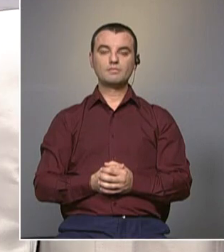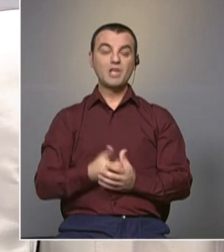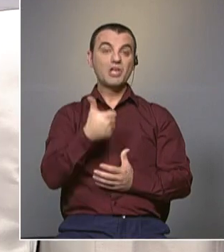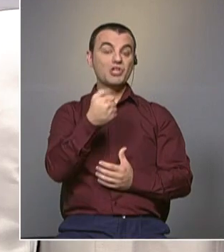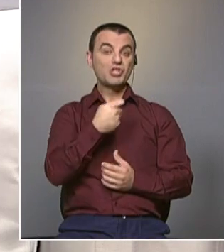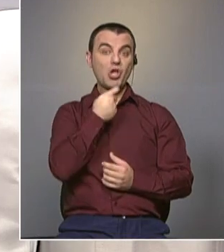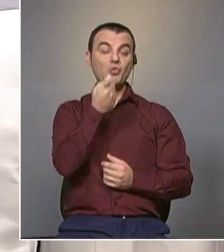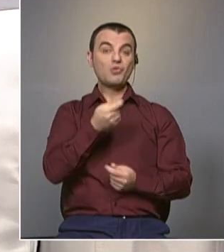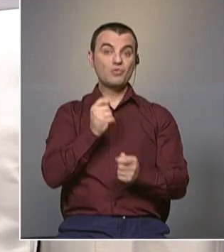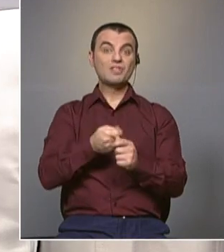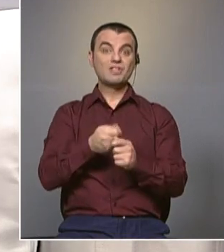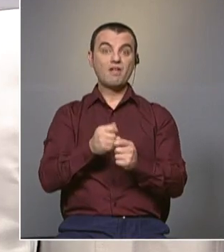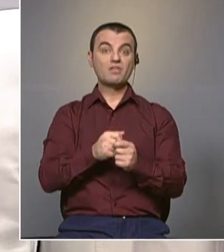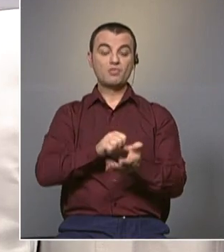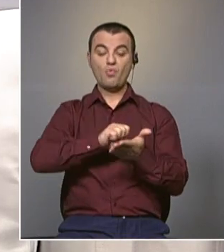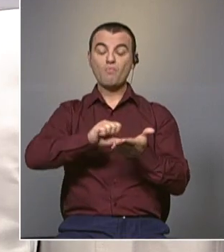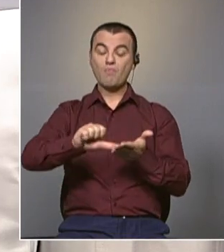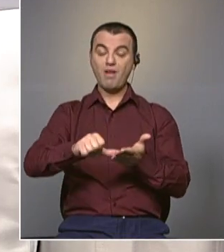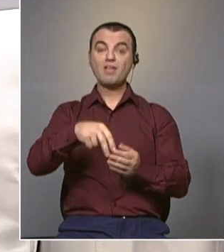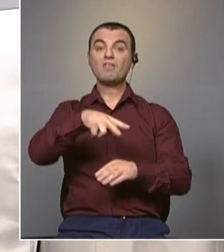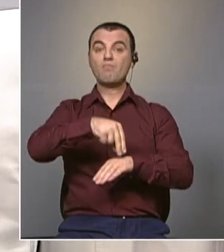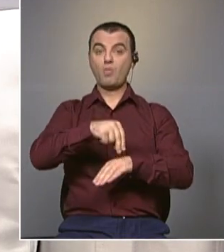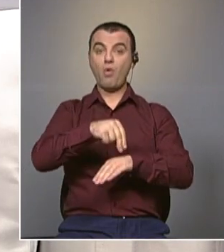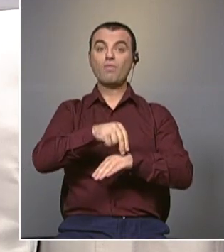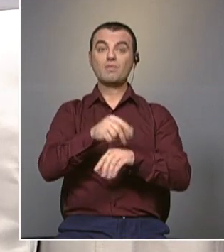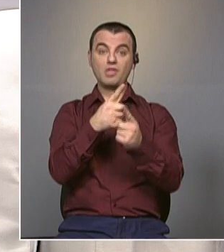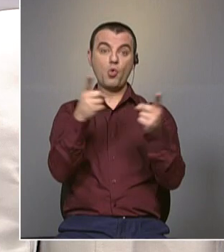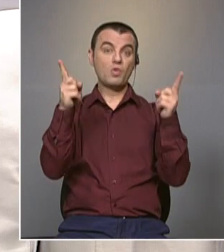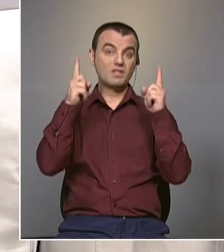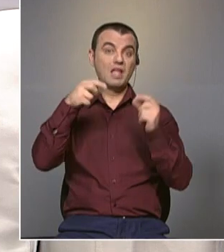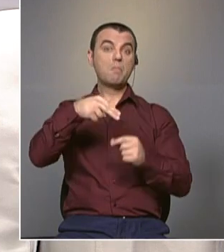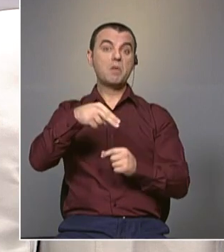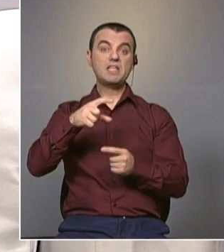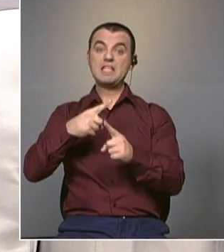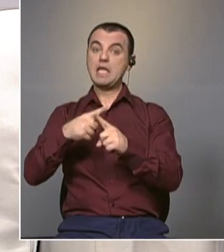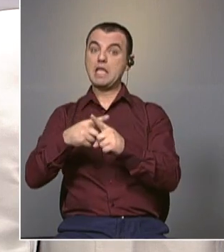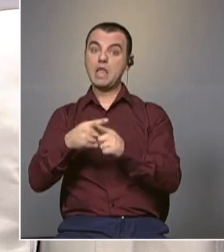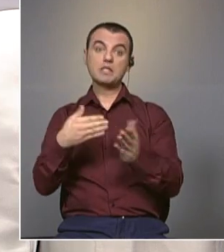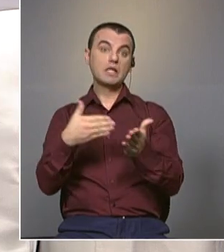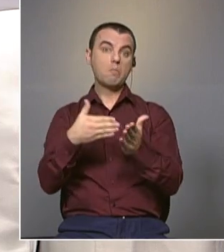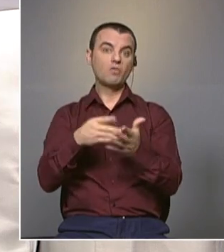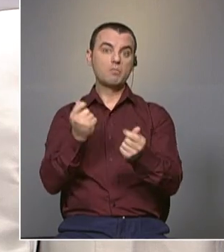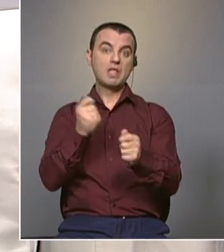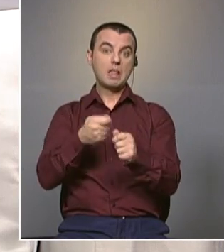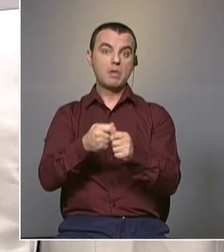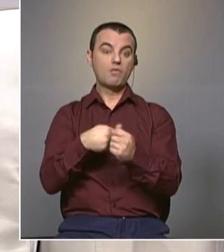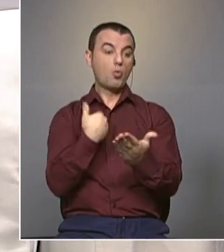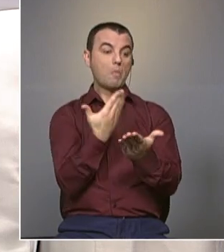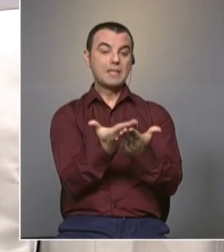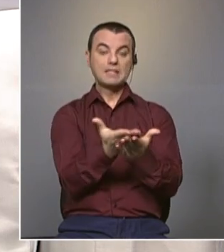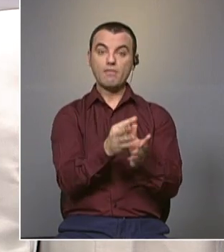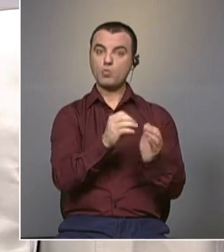След години от създаването си отбелязва Пловдивски университет Паисий Хилендарски повод да бъде направено представително издание за всеки един